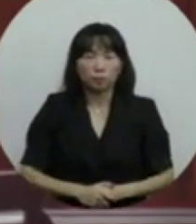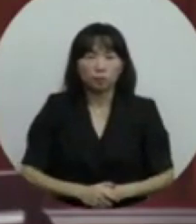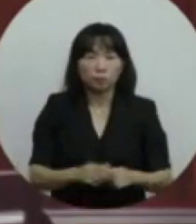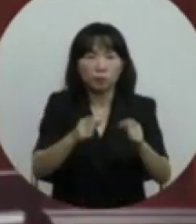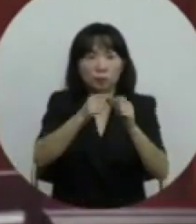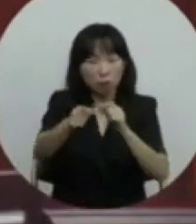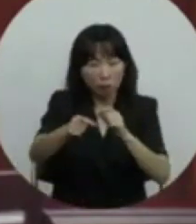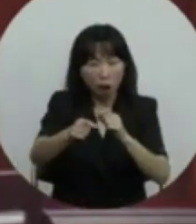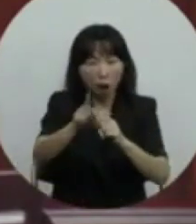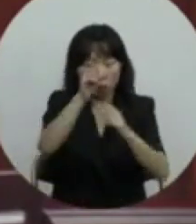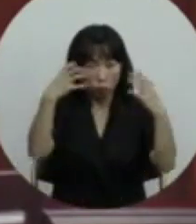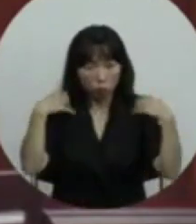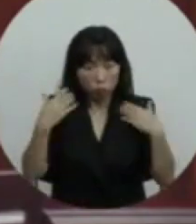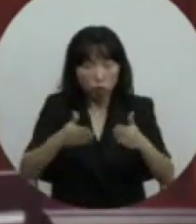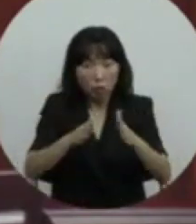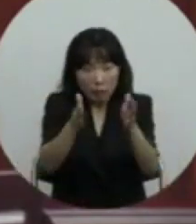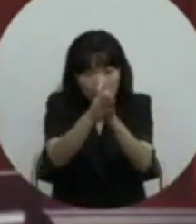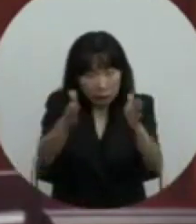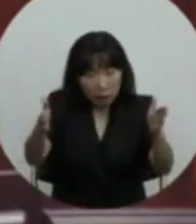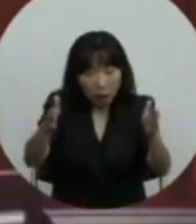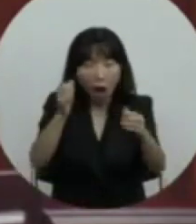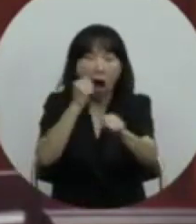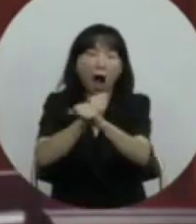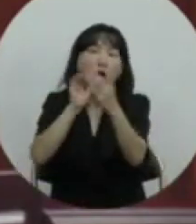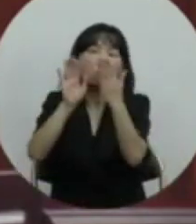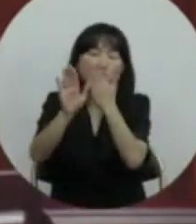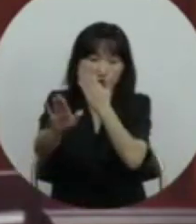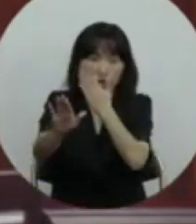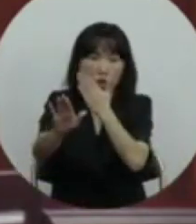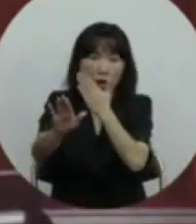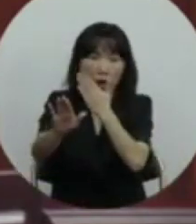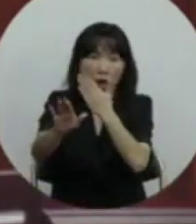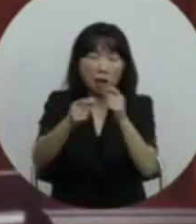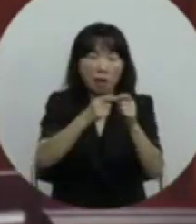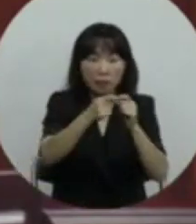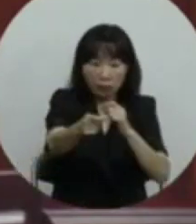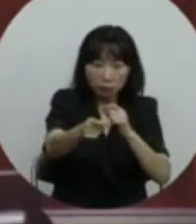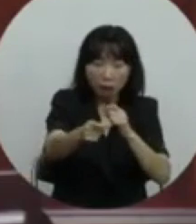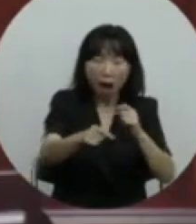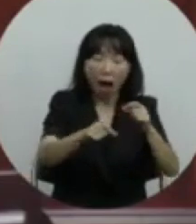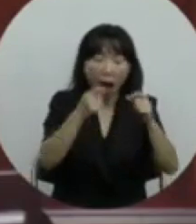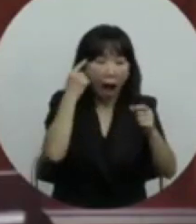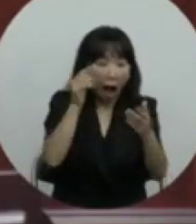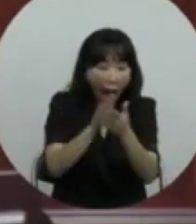민선지방정부 탄생 이후 역대 모든 정부는 지방분권 로드맵을 만들고